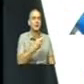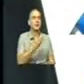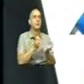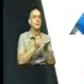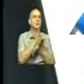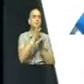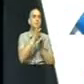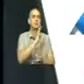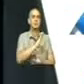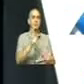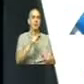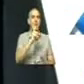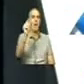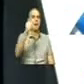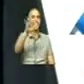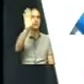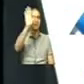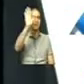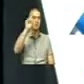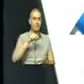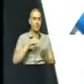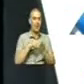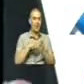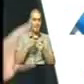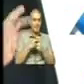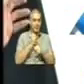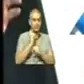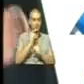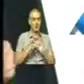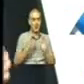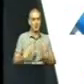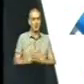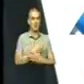ללכת הביתה, כי את העבודה צריך להתחיל מחדש. חבר הכנסת אראל מרגלית, תודה רבה לך. תודה.